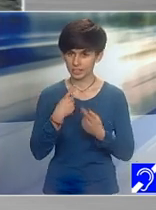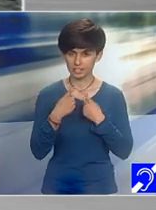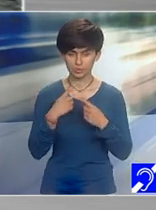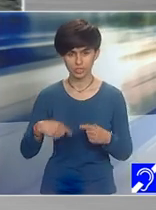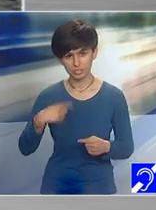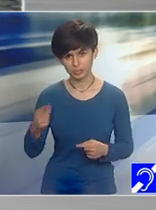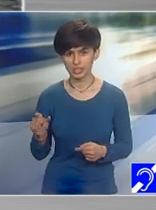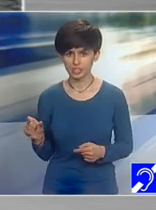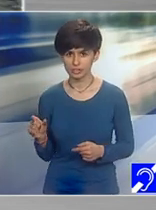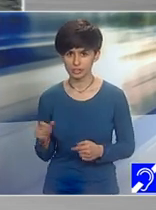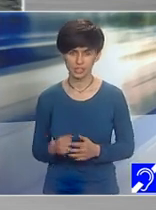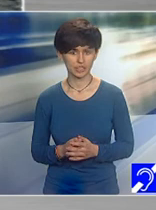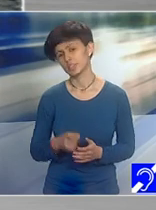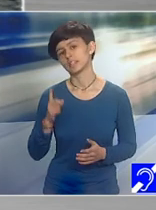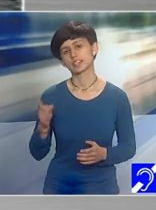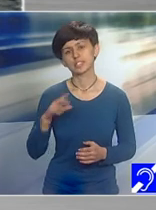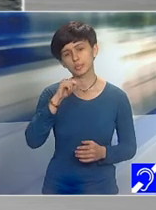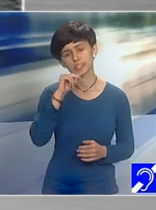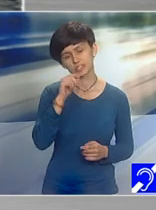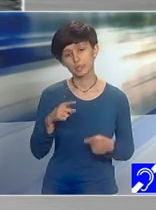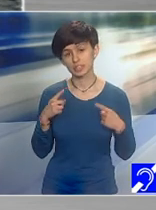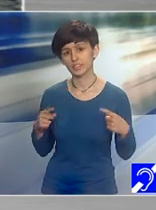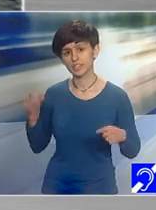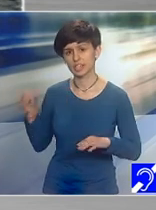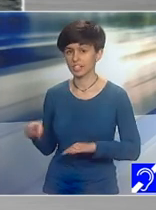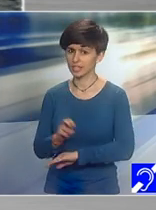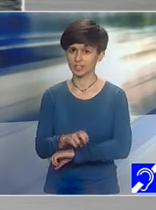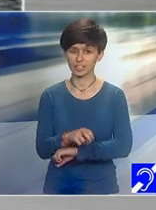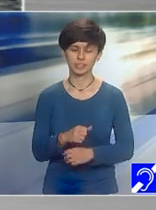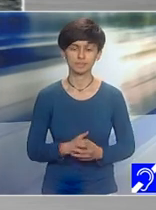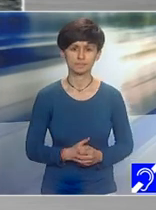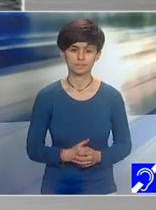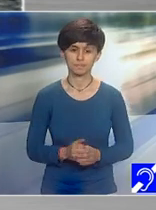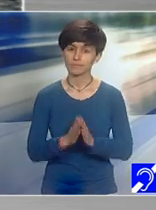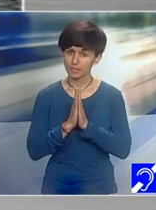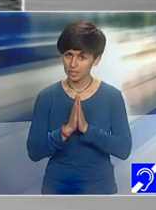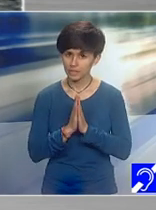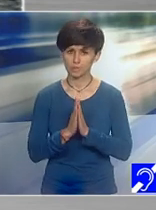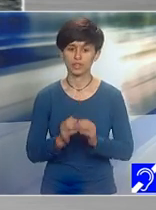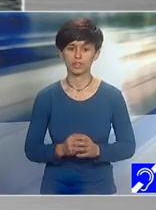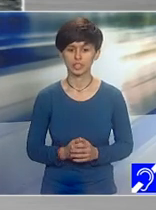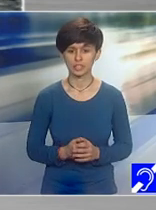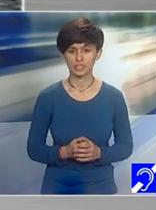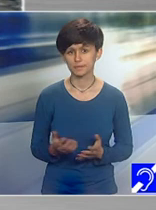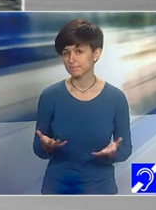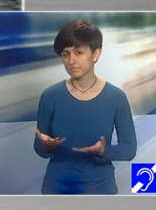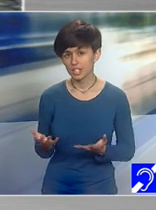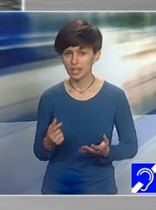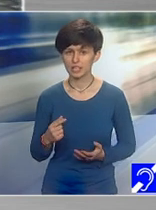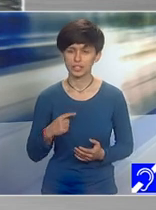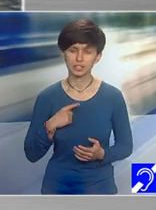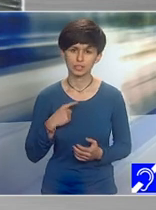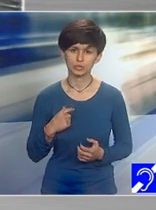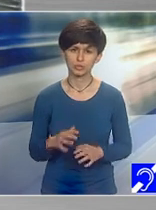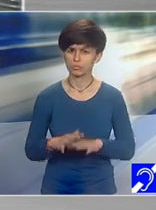dau cuvântul și celorlalți candidați. Așa că, doamna Irina Pop, vă rog frumos, din partea M10, care considerați că sunt cele